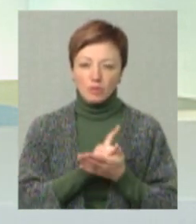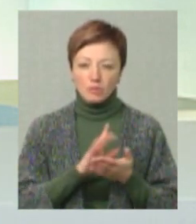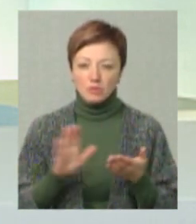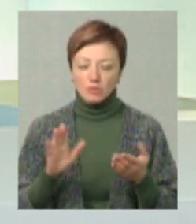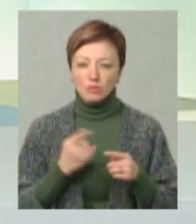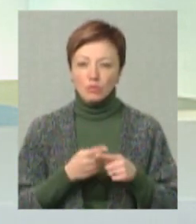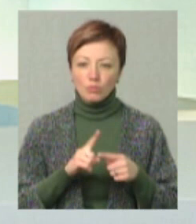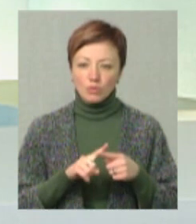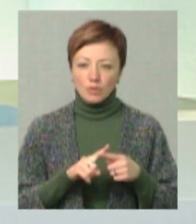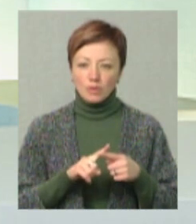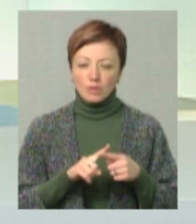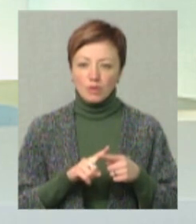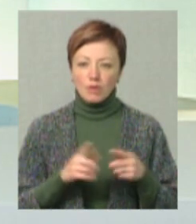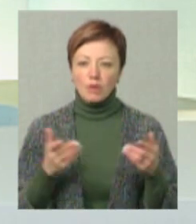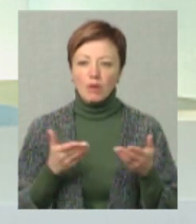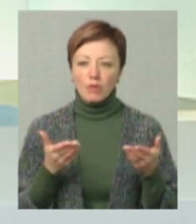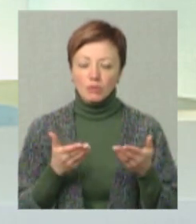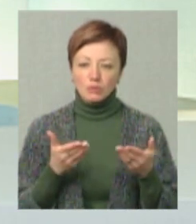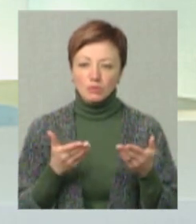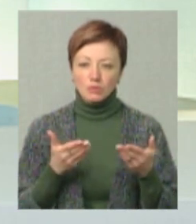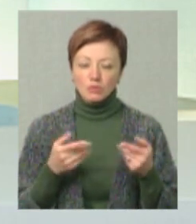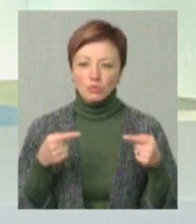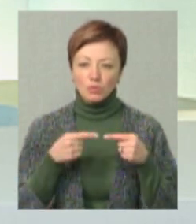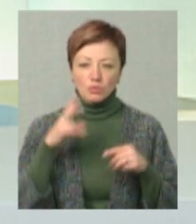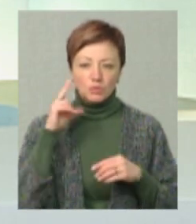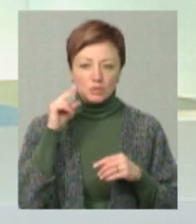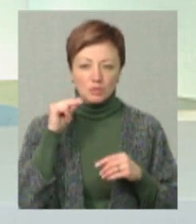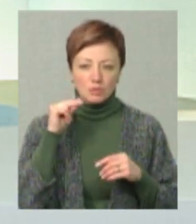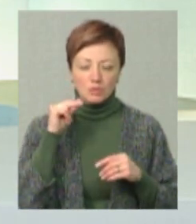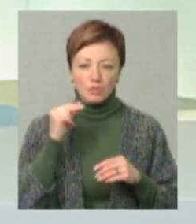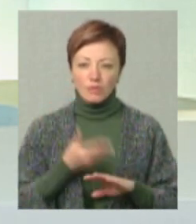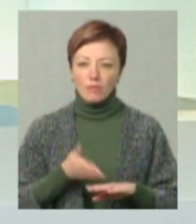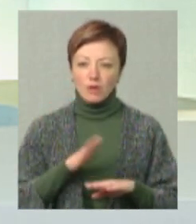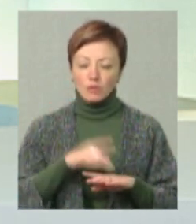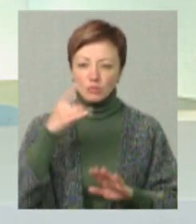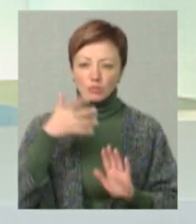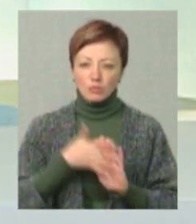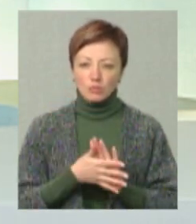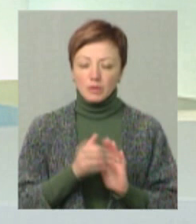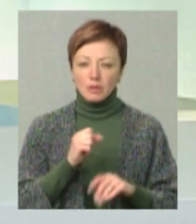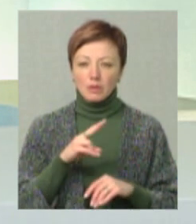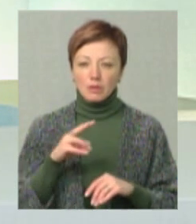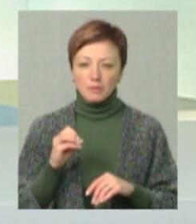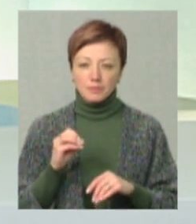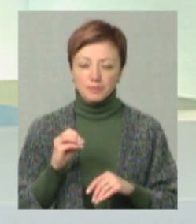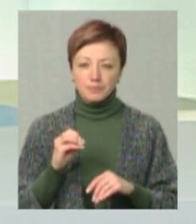І тому якусь там абсолютно точну цифру важко зрозуміти, ну,